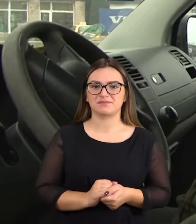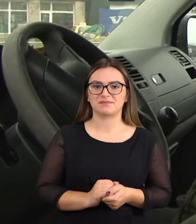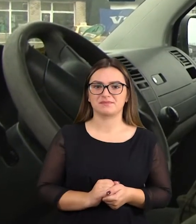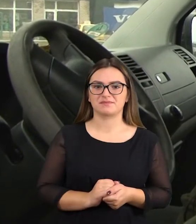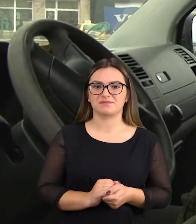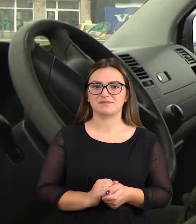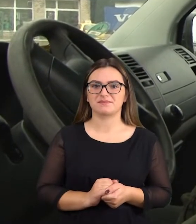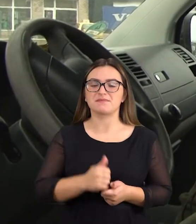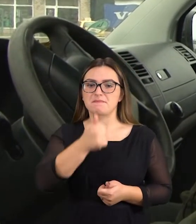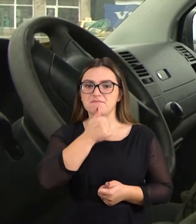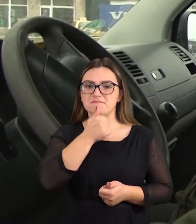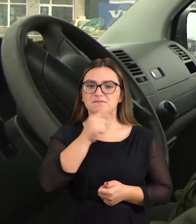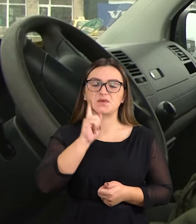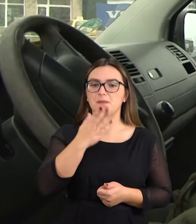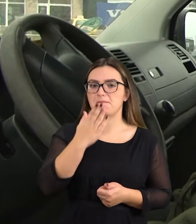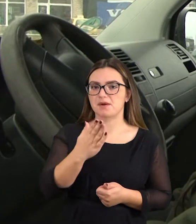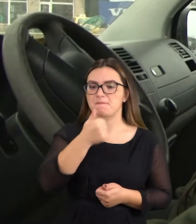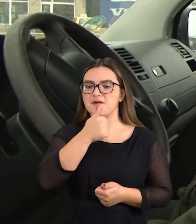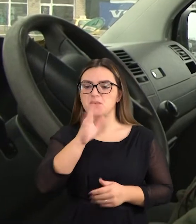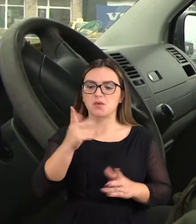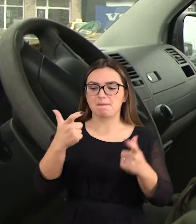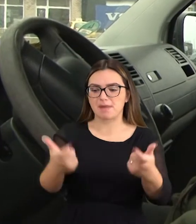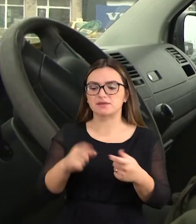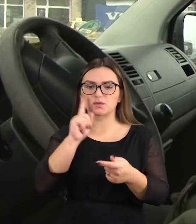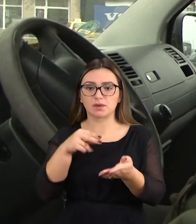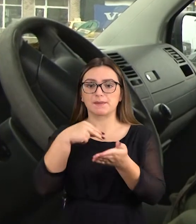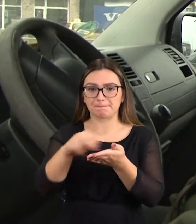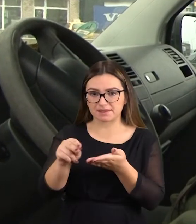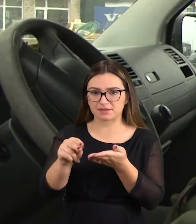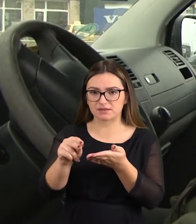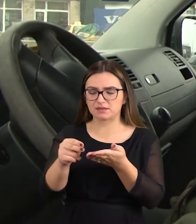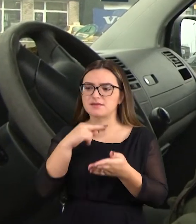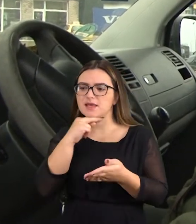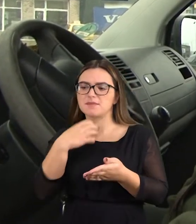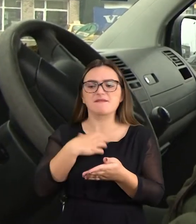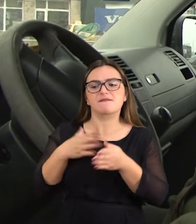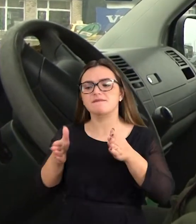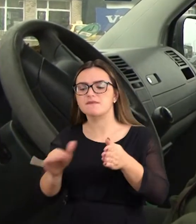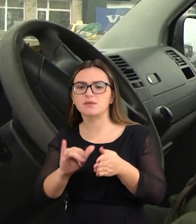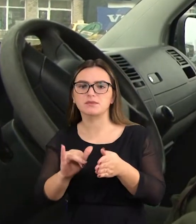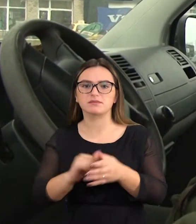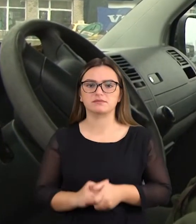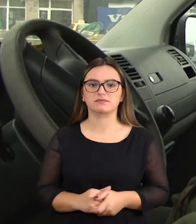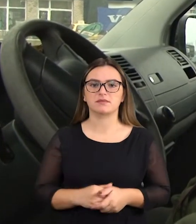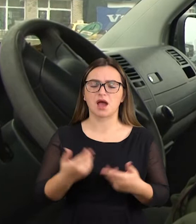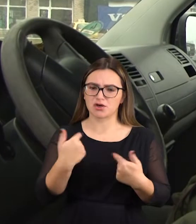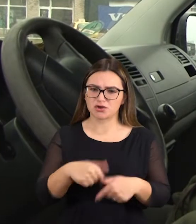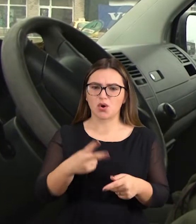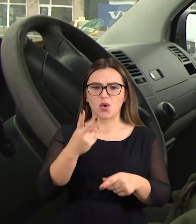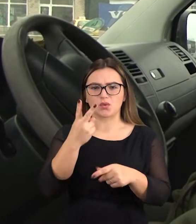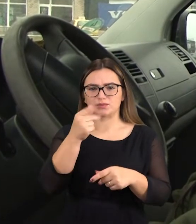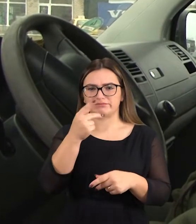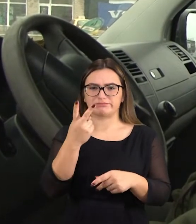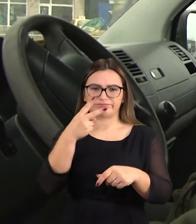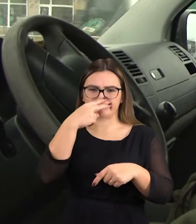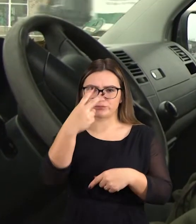ką? O sakykit, į ką atkreipėte dėmesį, rinkdamės naujas padangas? Aš jau antrą sezoną važinėjau